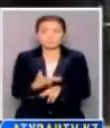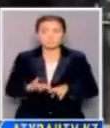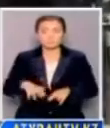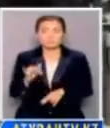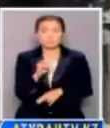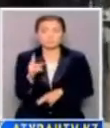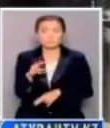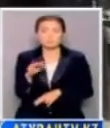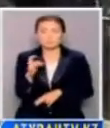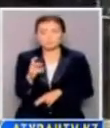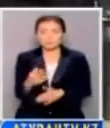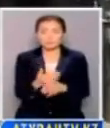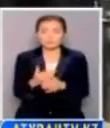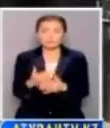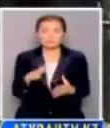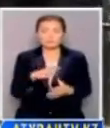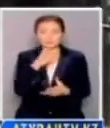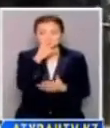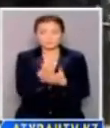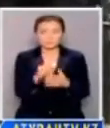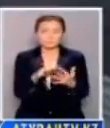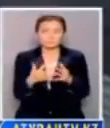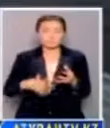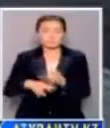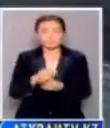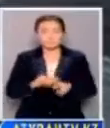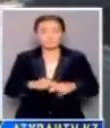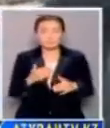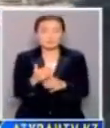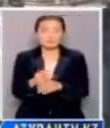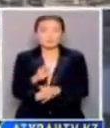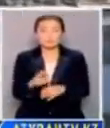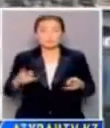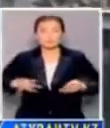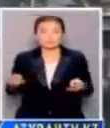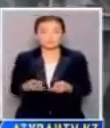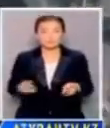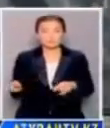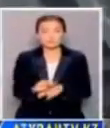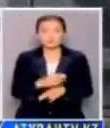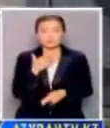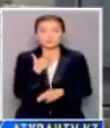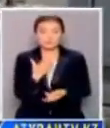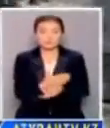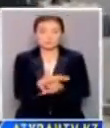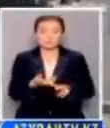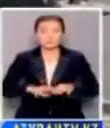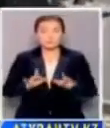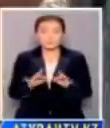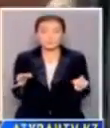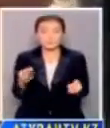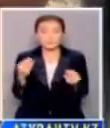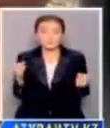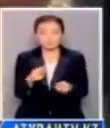Истурган Адзиятов протянул руку помощи своим односельчанам. Он помогал тем, кто нуждался в целебном напитке. По его словам, он